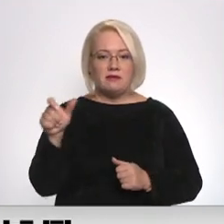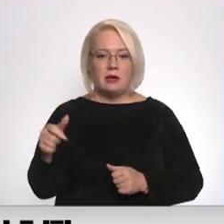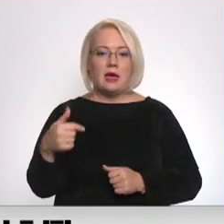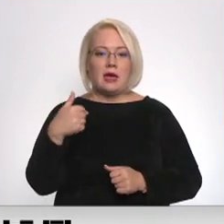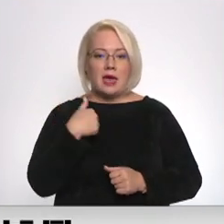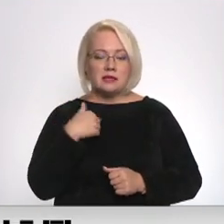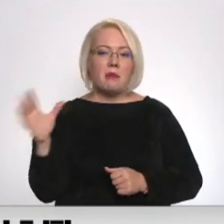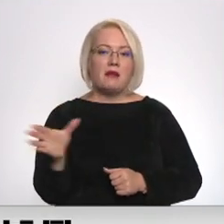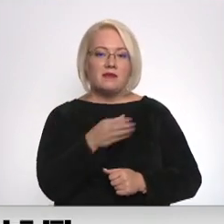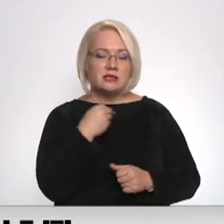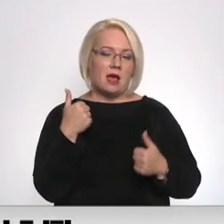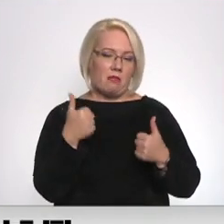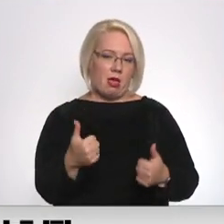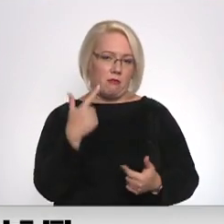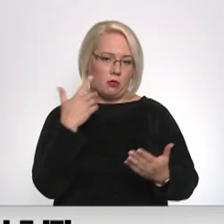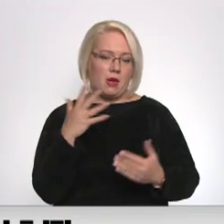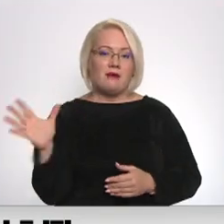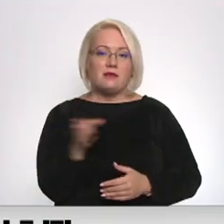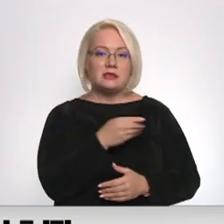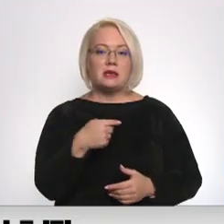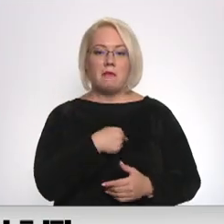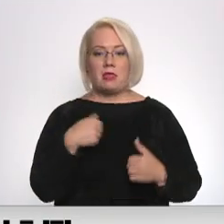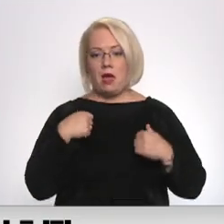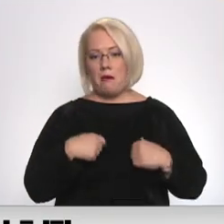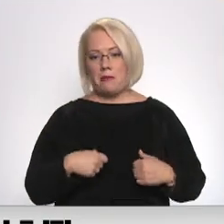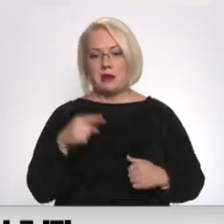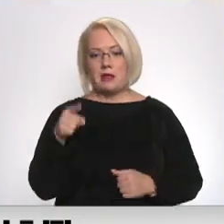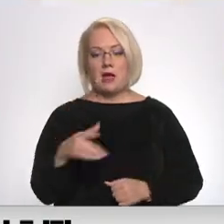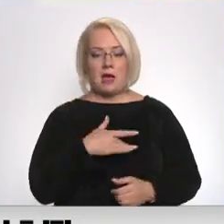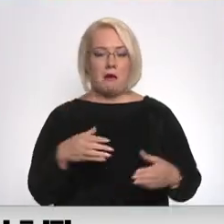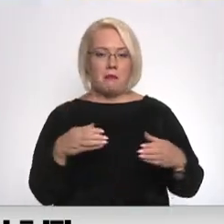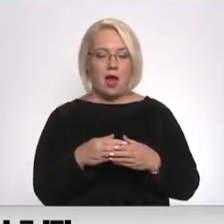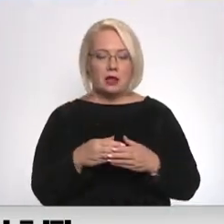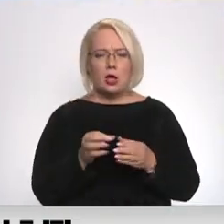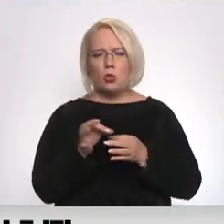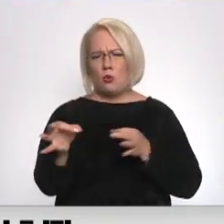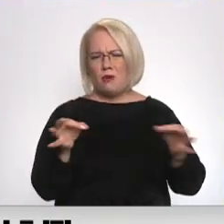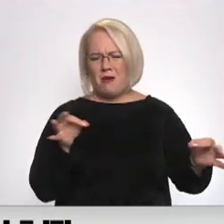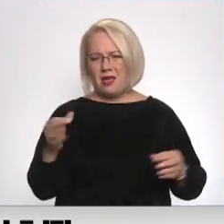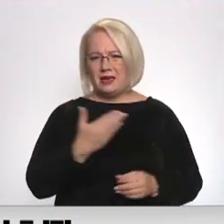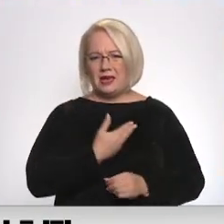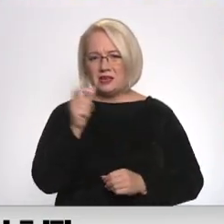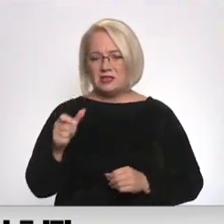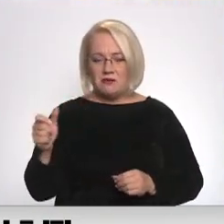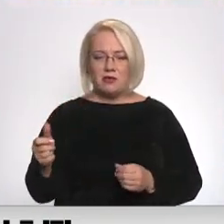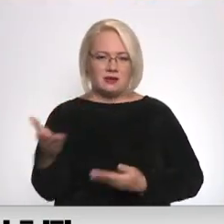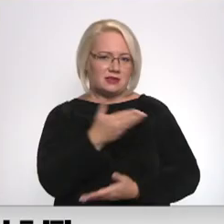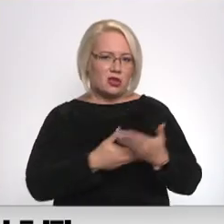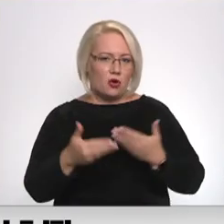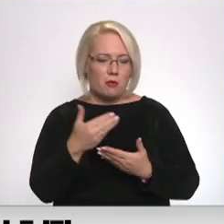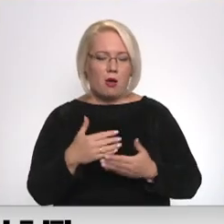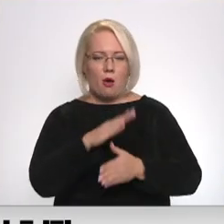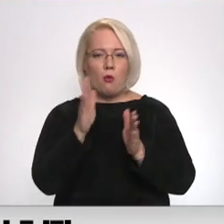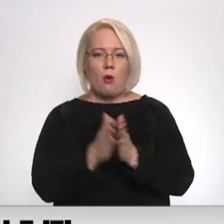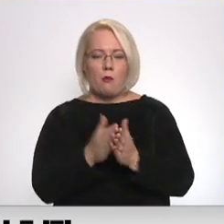labiem. Visi mani apmierina tajā partijā. Nomaļās vietās dzīvojošie kooperējas sasēžas